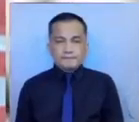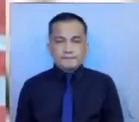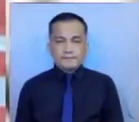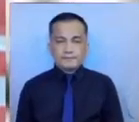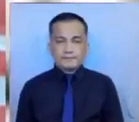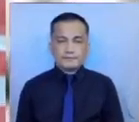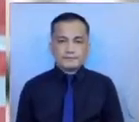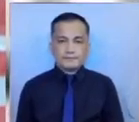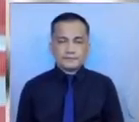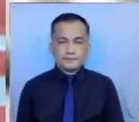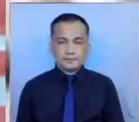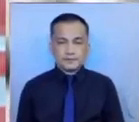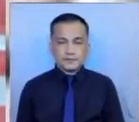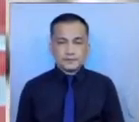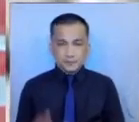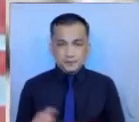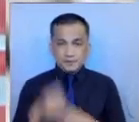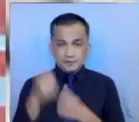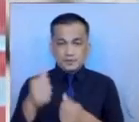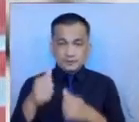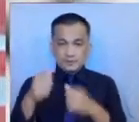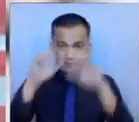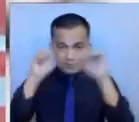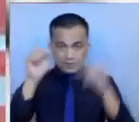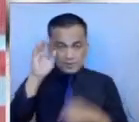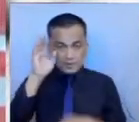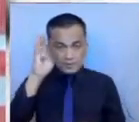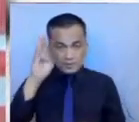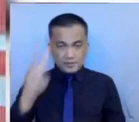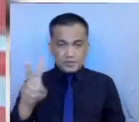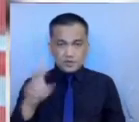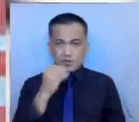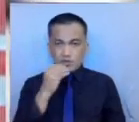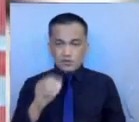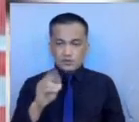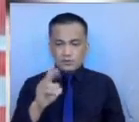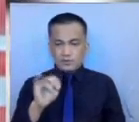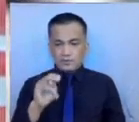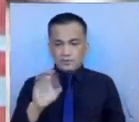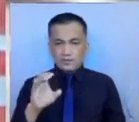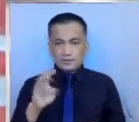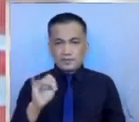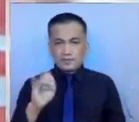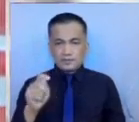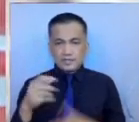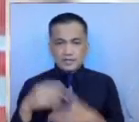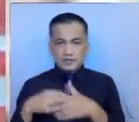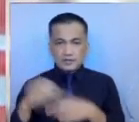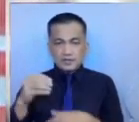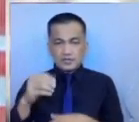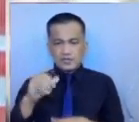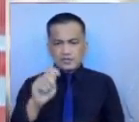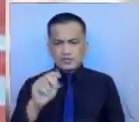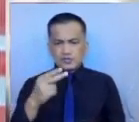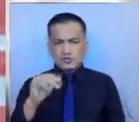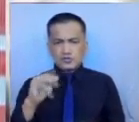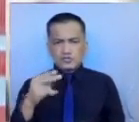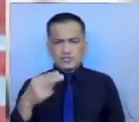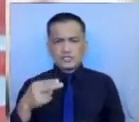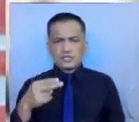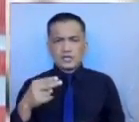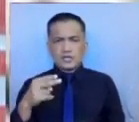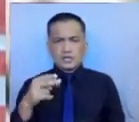Ginawaran ni Pangulong Bongbong Marcos sa isang Order of Diplomatic Merit ang outgoing Turkish ambassador to the Philippines na si Her Excellency